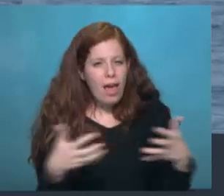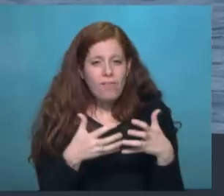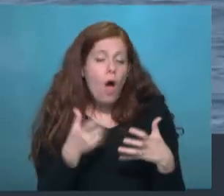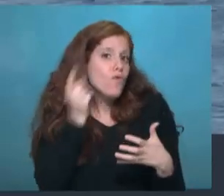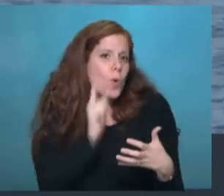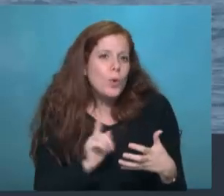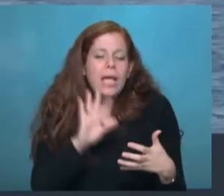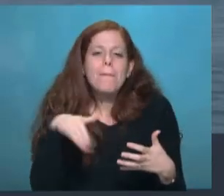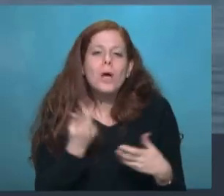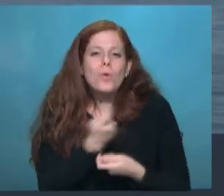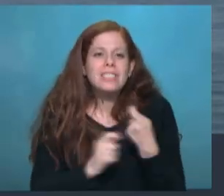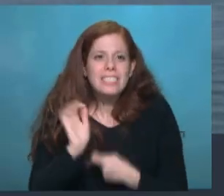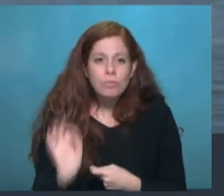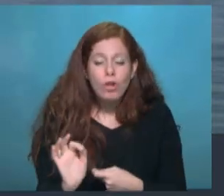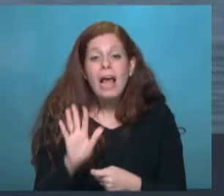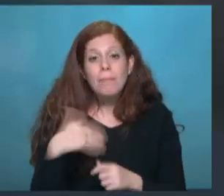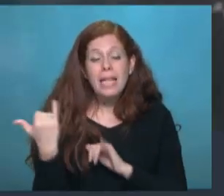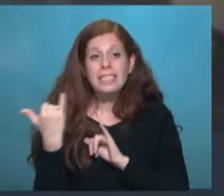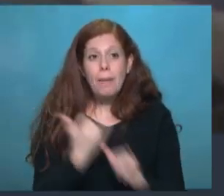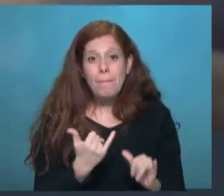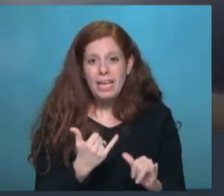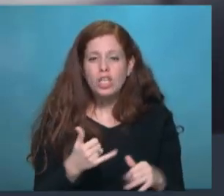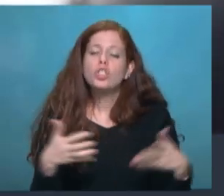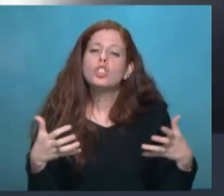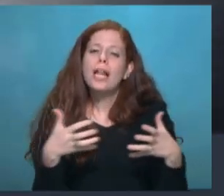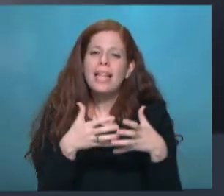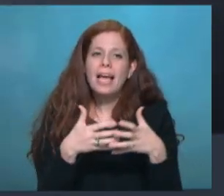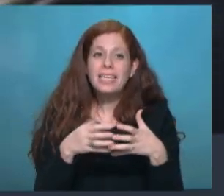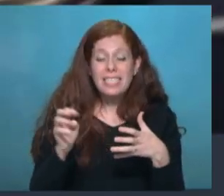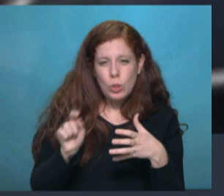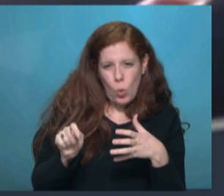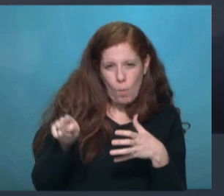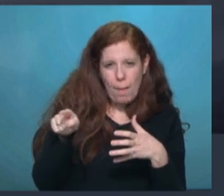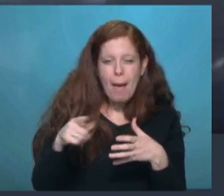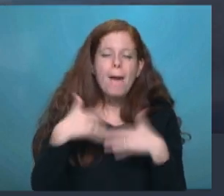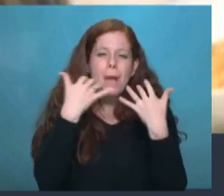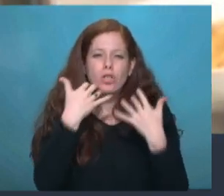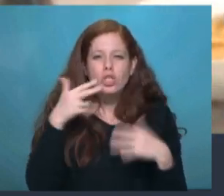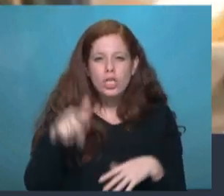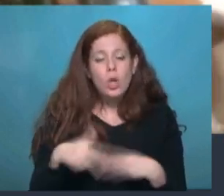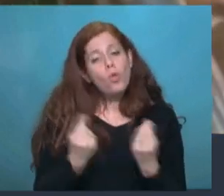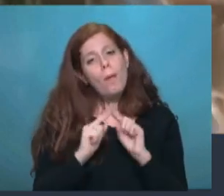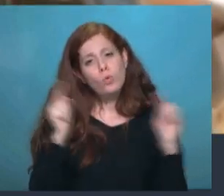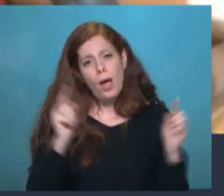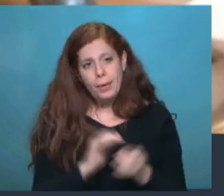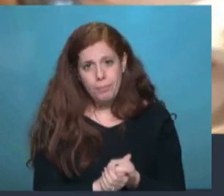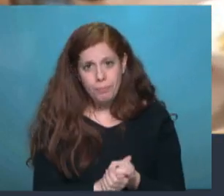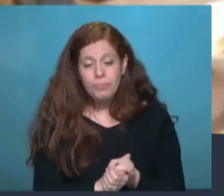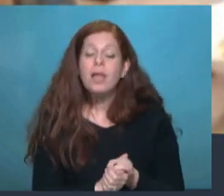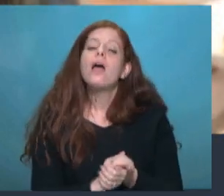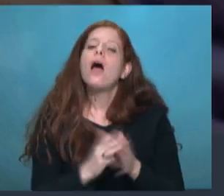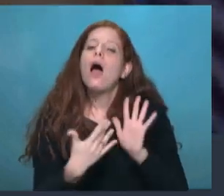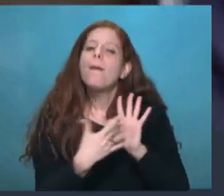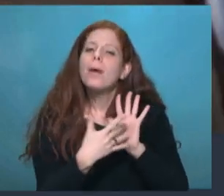היו עסקיה, אם הייתה ספקית של תאגיד טיסנקרופ מפרשת הצוללות, או כל דבר אחר. תחילת הבקשה הייתה לא